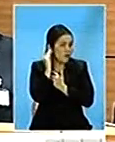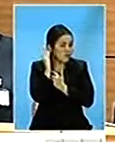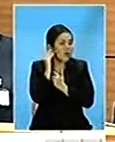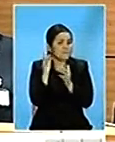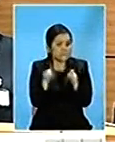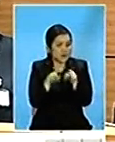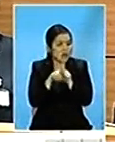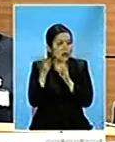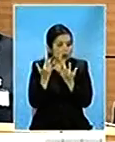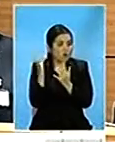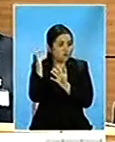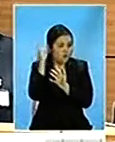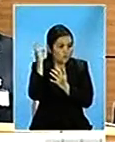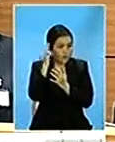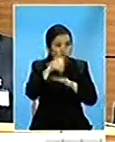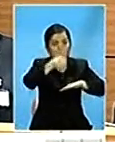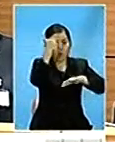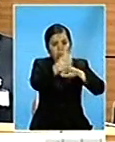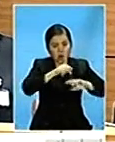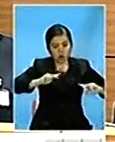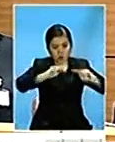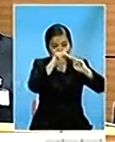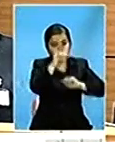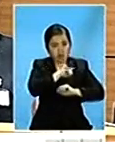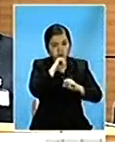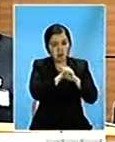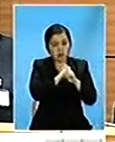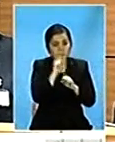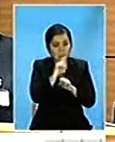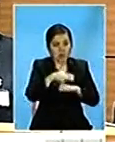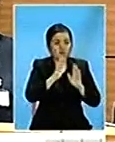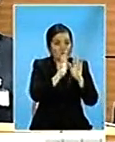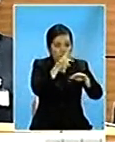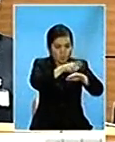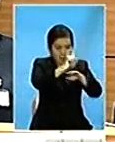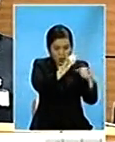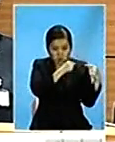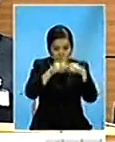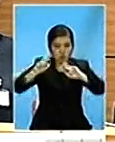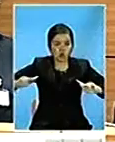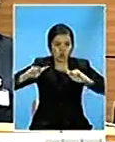ได้รับความเมตตาจากฝากท่านประธานถึงรัฐมนตรีว่าการกระทรวงเกษตร